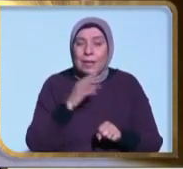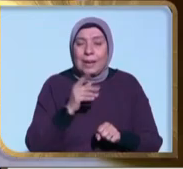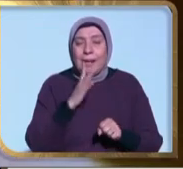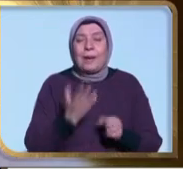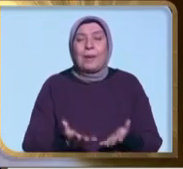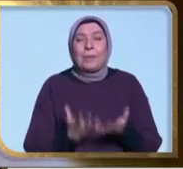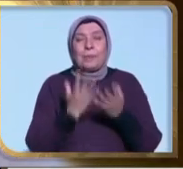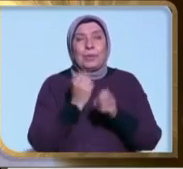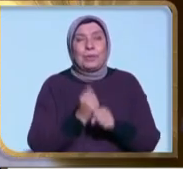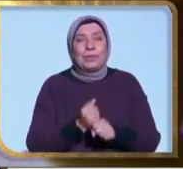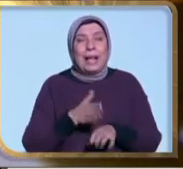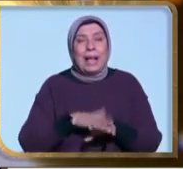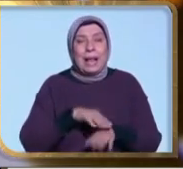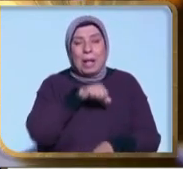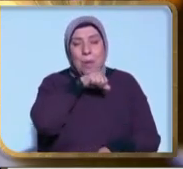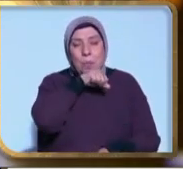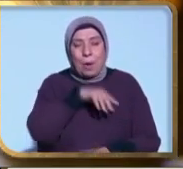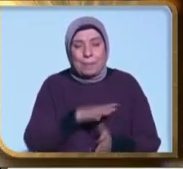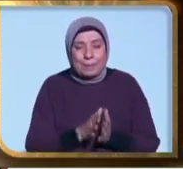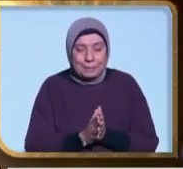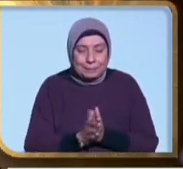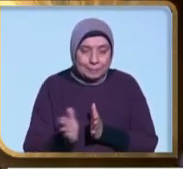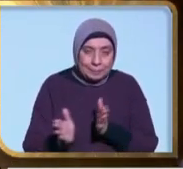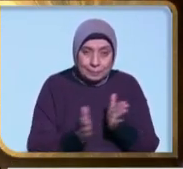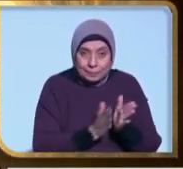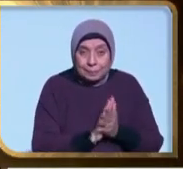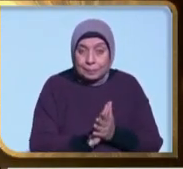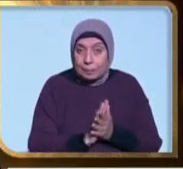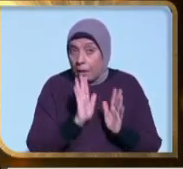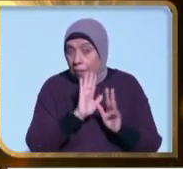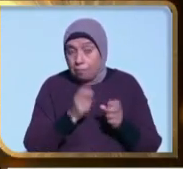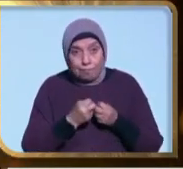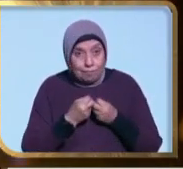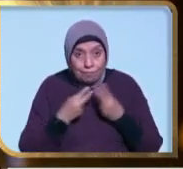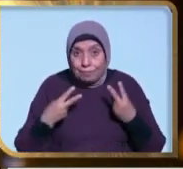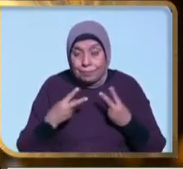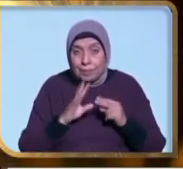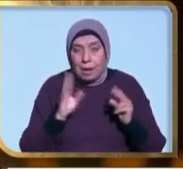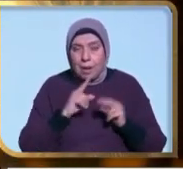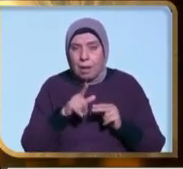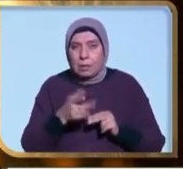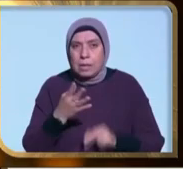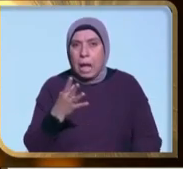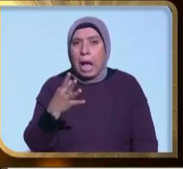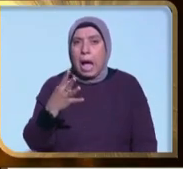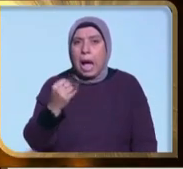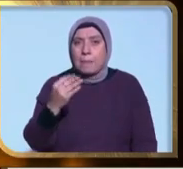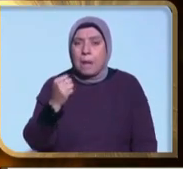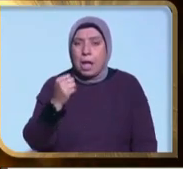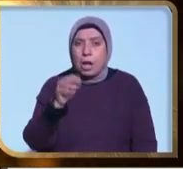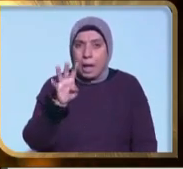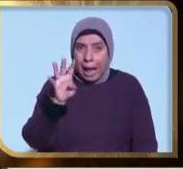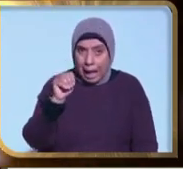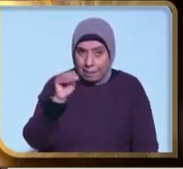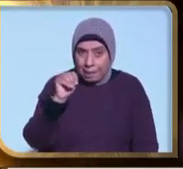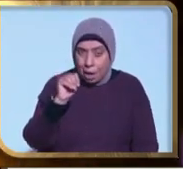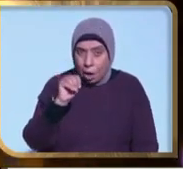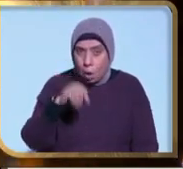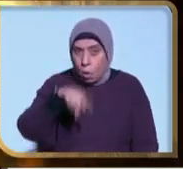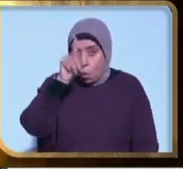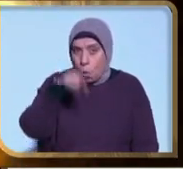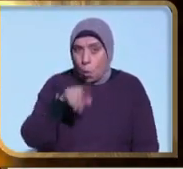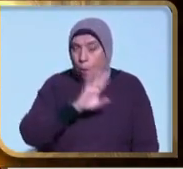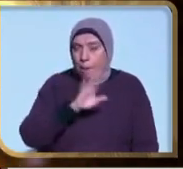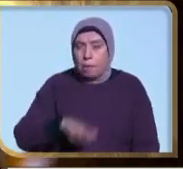كامله لما اتم نبي الله موسى عليه السلام تعبده الاربعين ليله واتجه